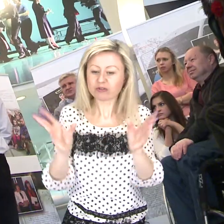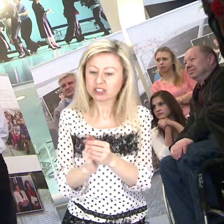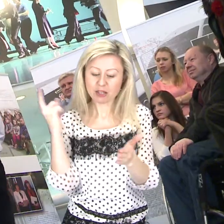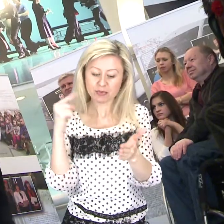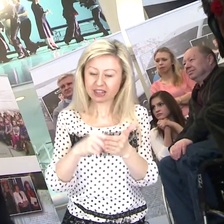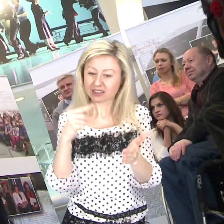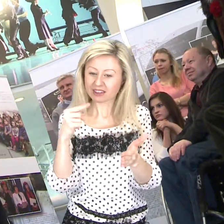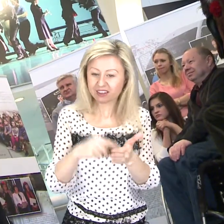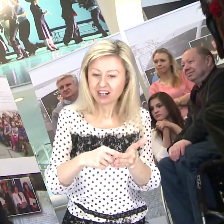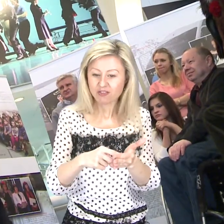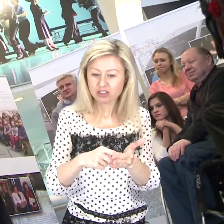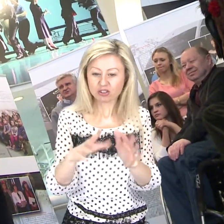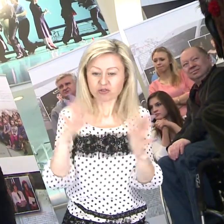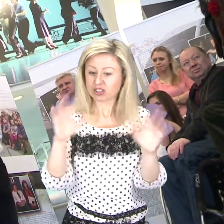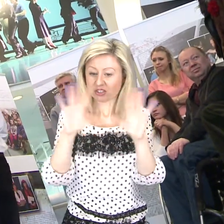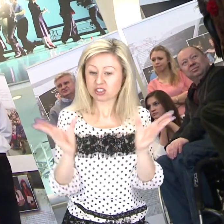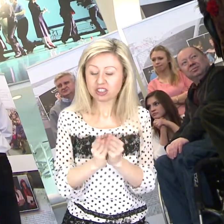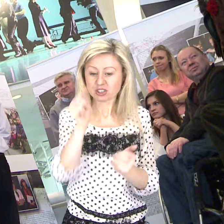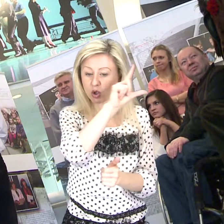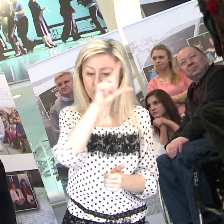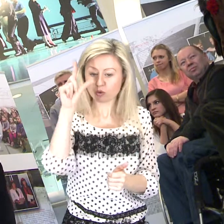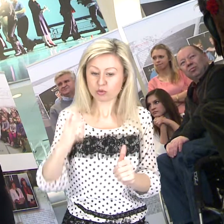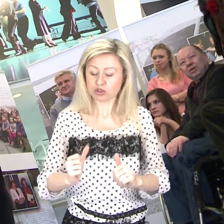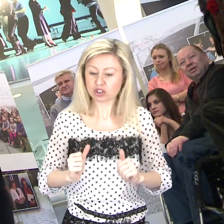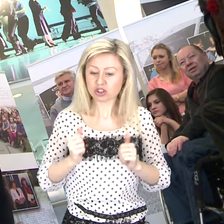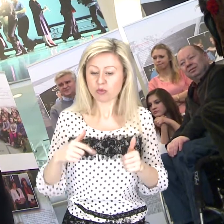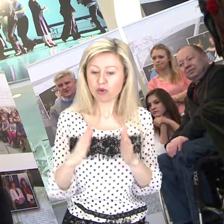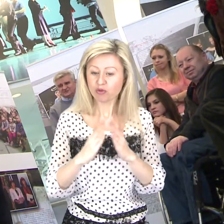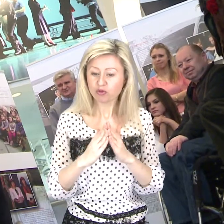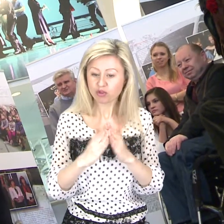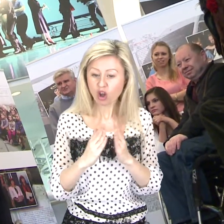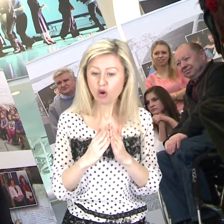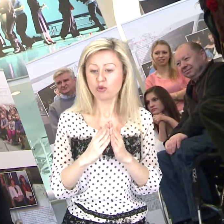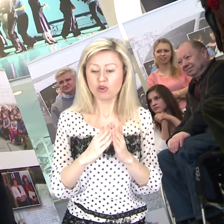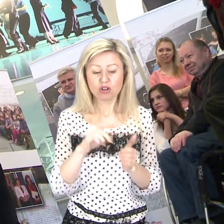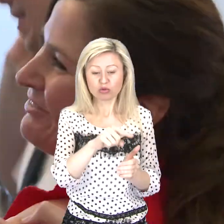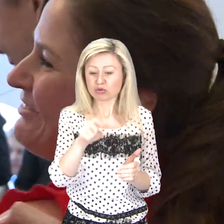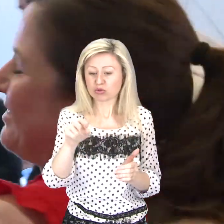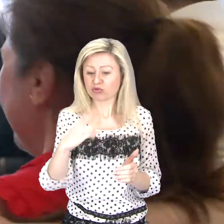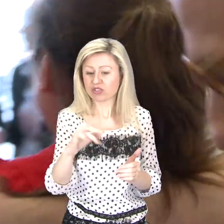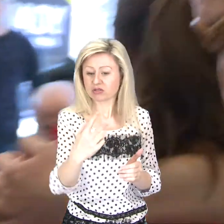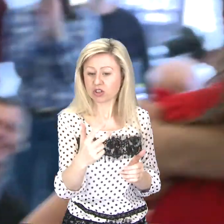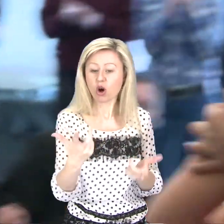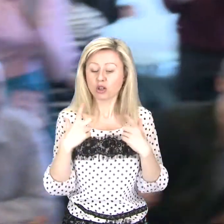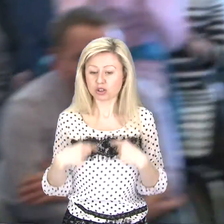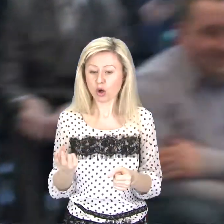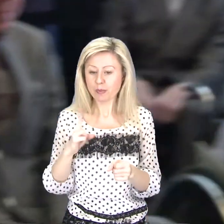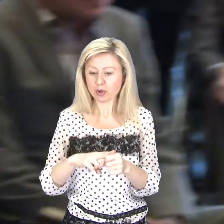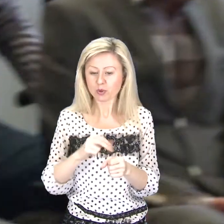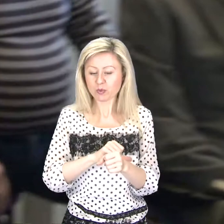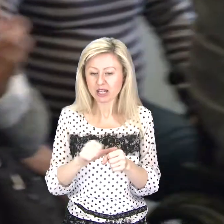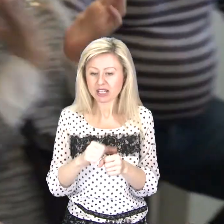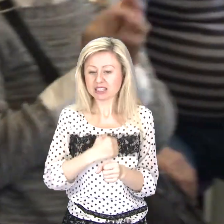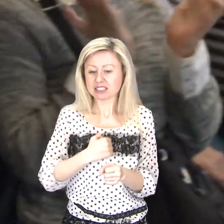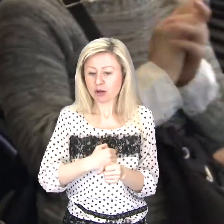dotarciu do jak najszerszej grupy społecznej, bo oni wiedzą. Oni wiedzą, że gdzieś tam w domu, w małej miejscowości jest jedna osoba, dwie, które naprawdę mają